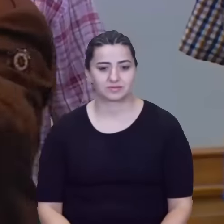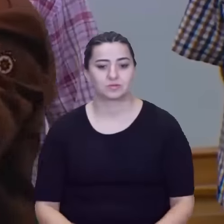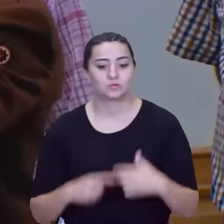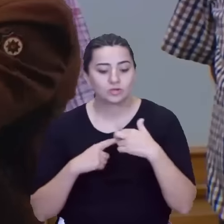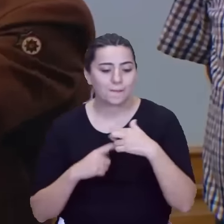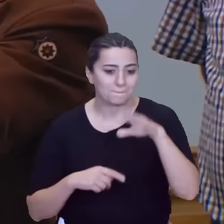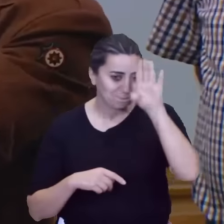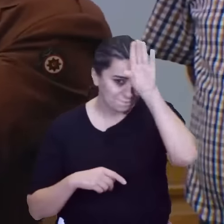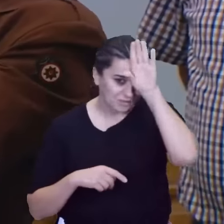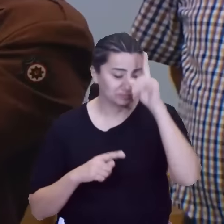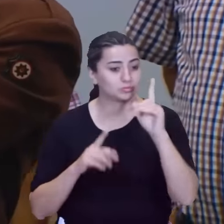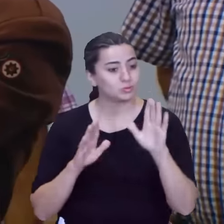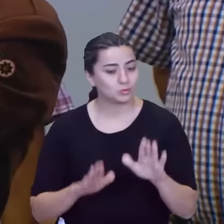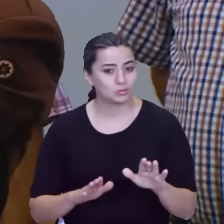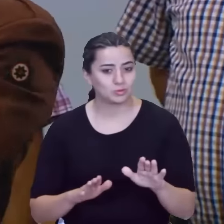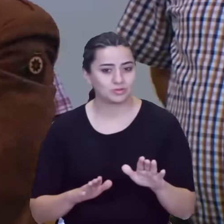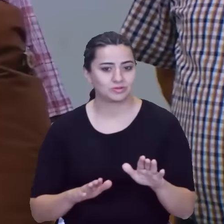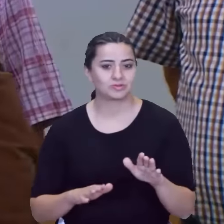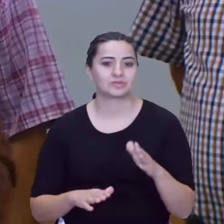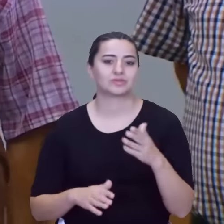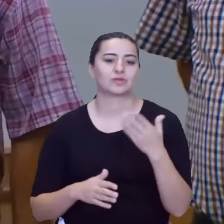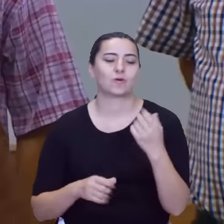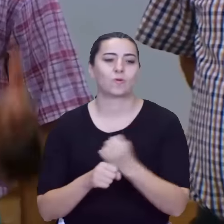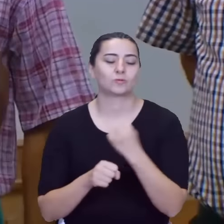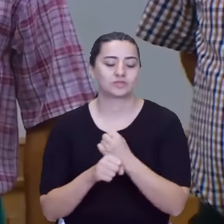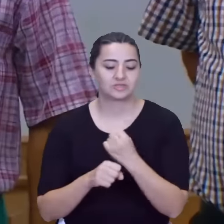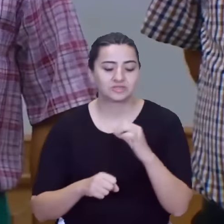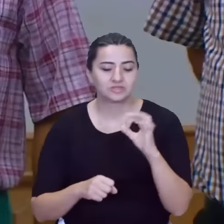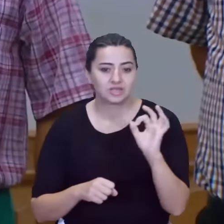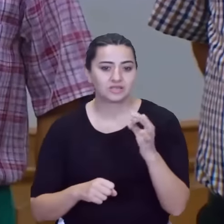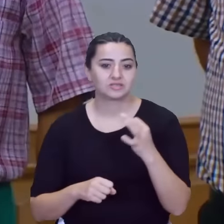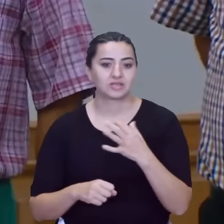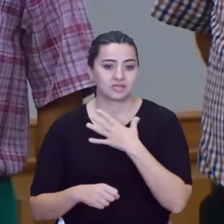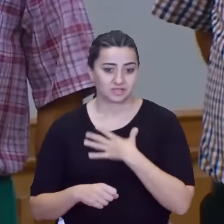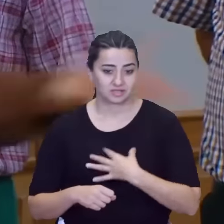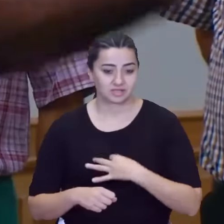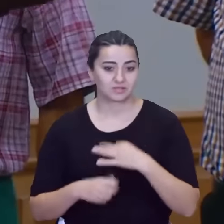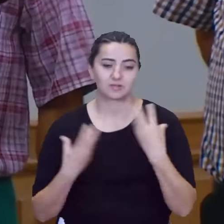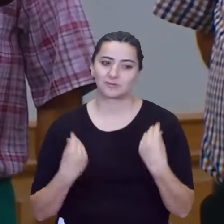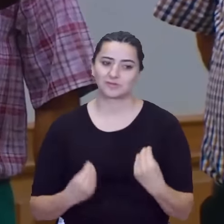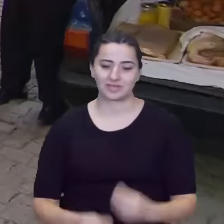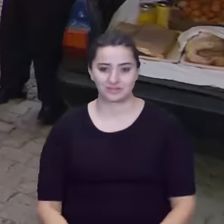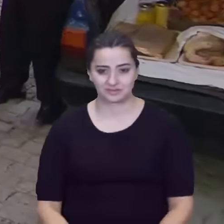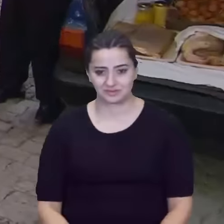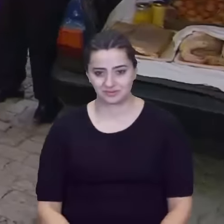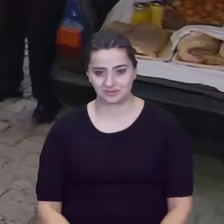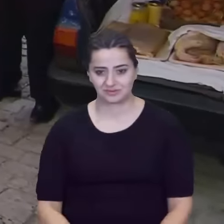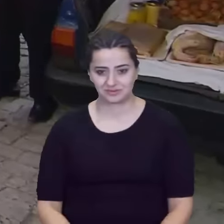Paşa bedestanında bir dur. Olti taşı yar gerdanında ne güzel durur.